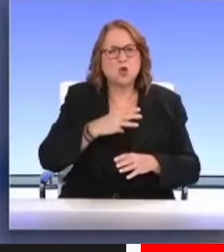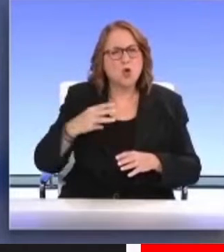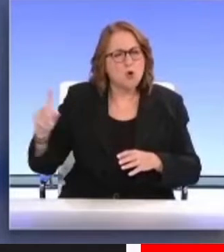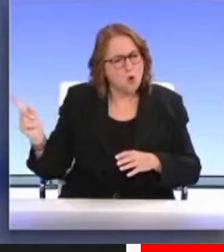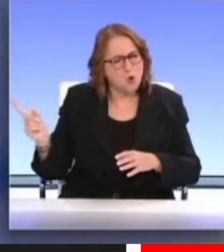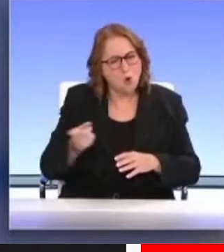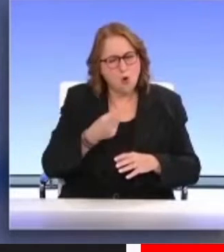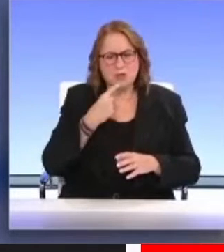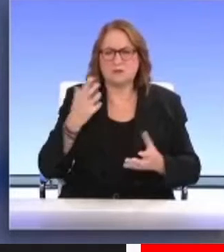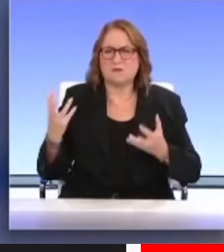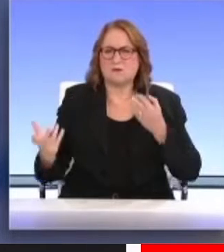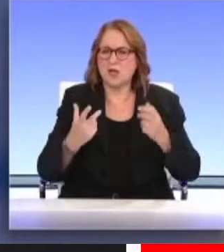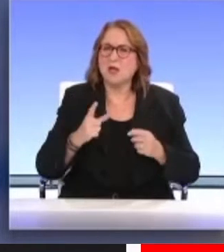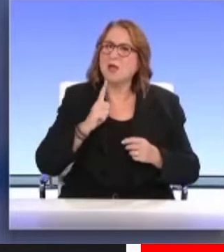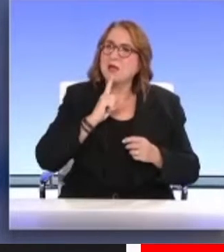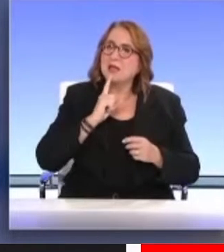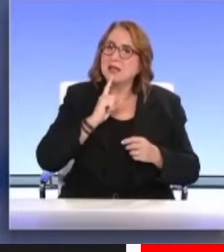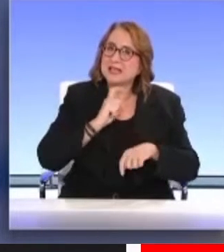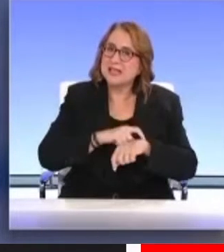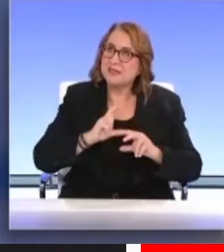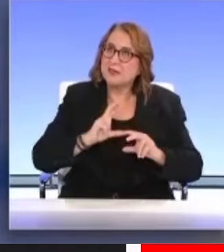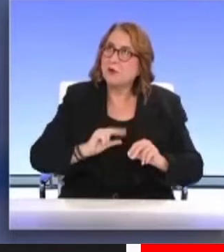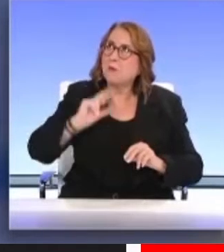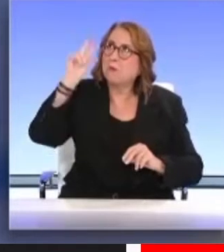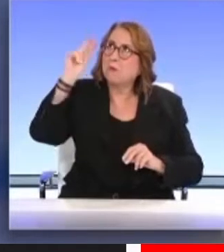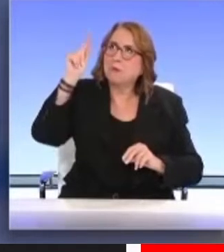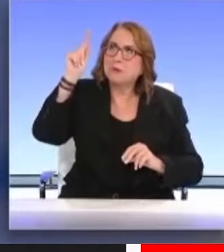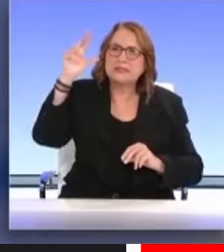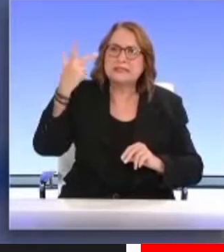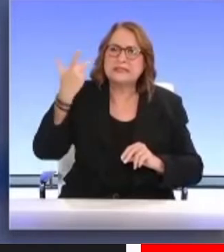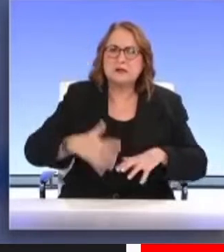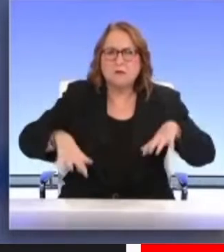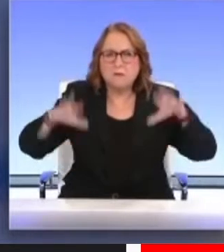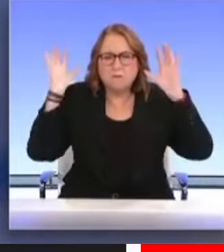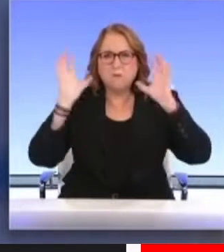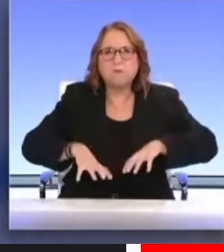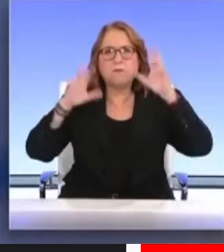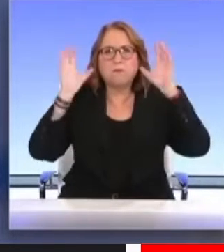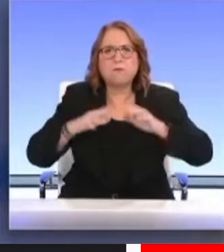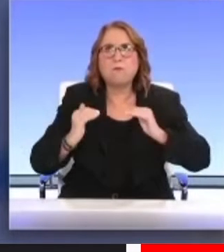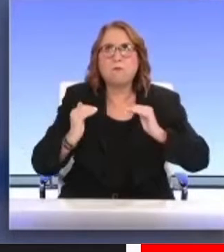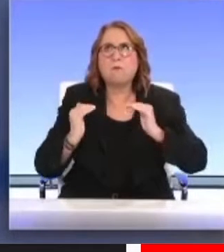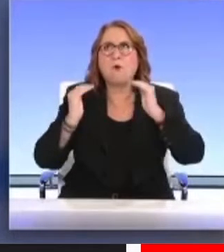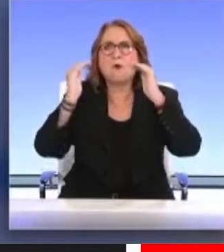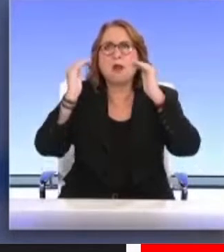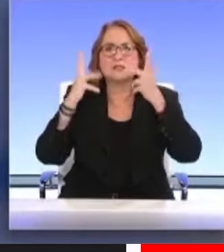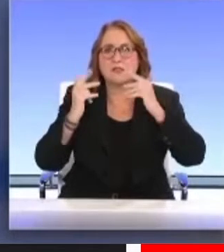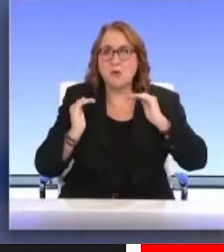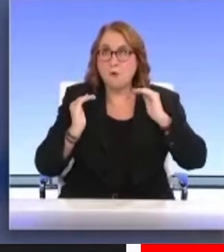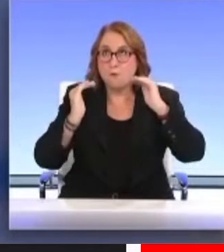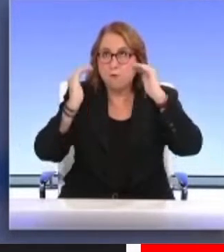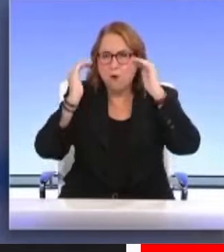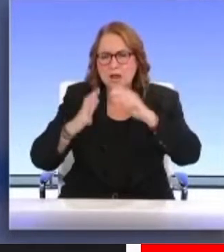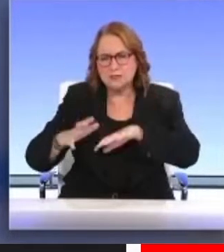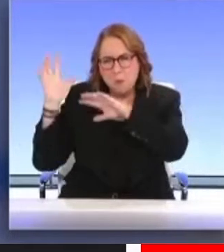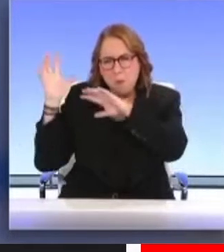ο Πρωθυπουργός Κυριάκος Μητσοτάκης επισήμανε ότι οι χώρες της Μεσογείου συντονίζουν τη δράση τους ενάντια στην κλιματική αλλαγή, ενώ μίλησε για την ανάγκη Τουρκία να εγκαταλείψει